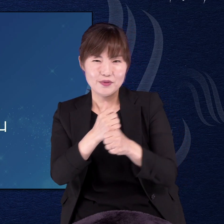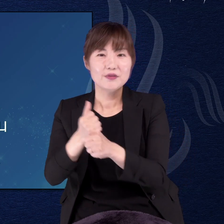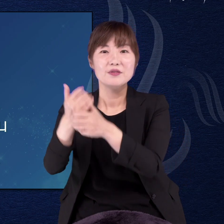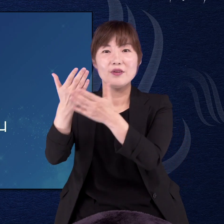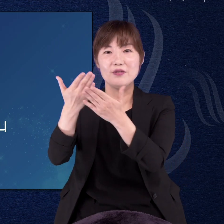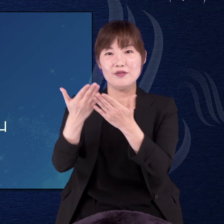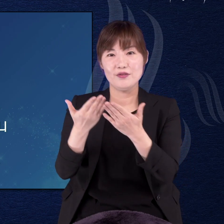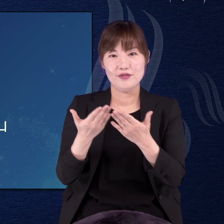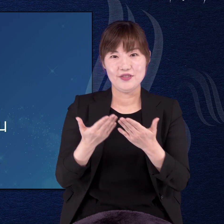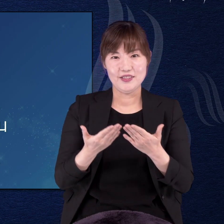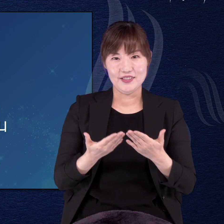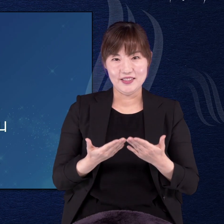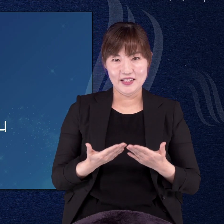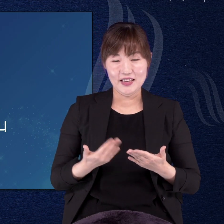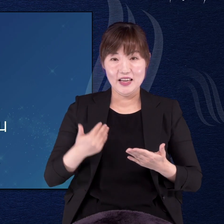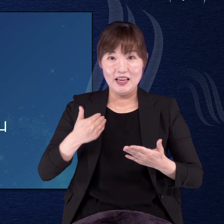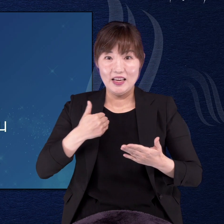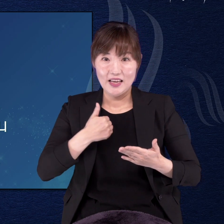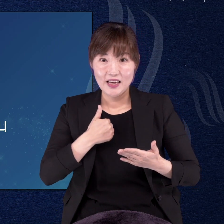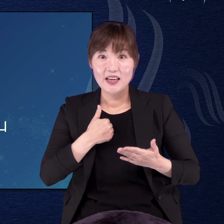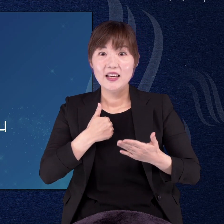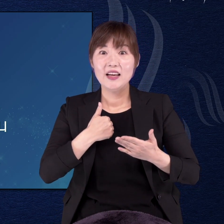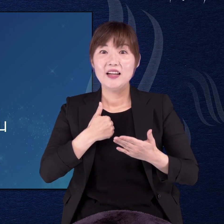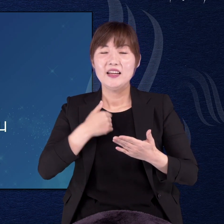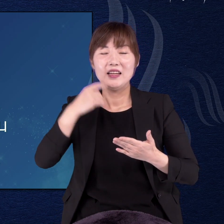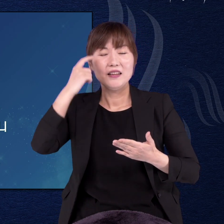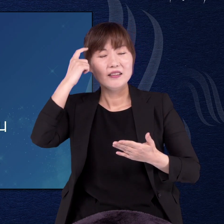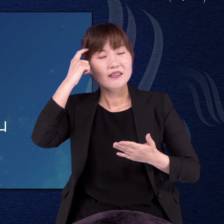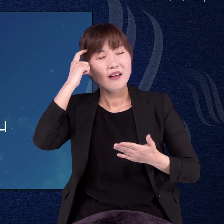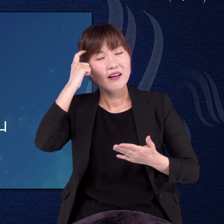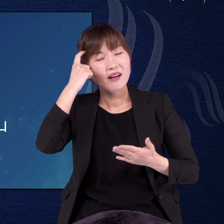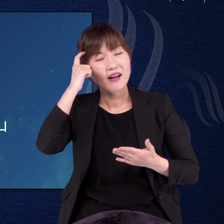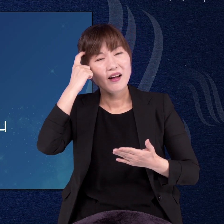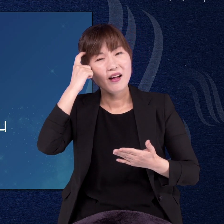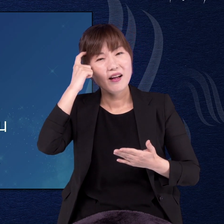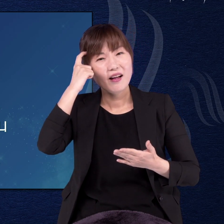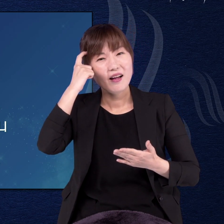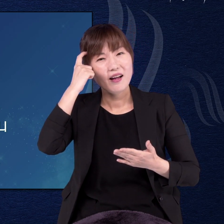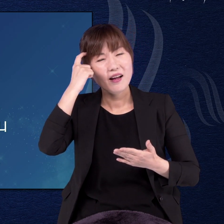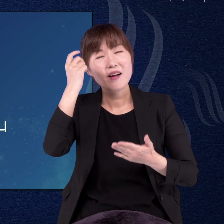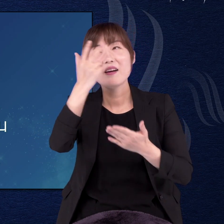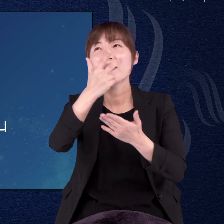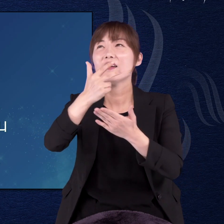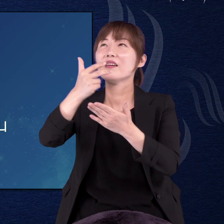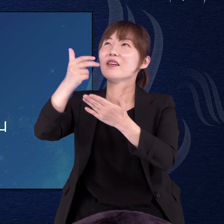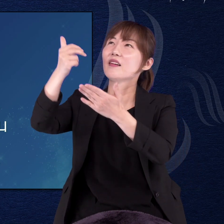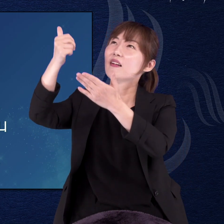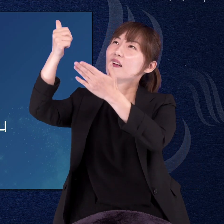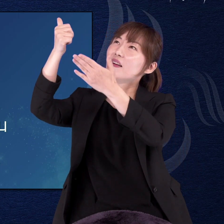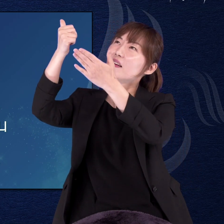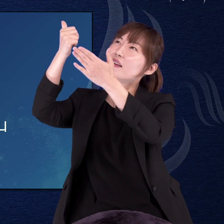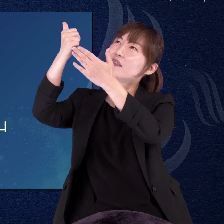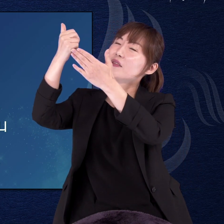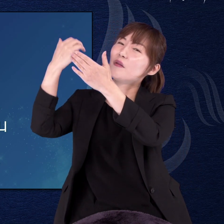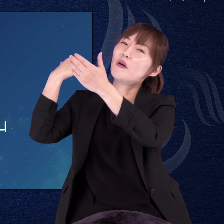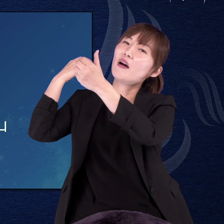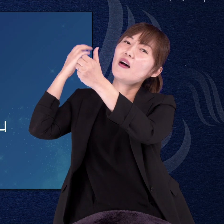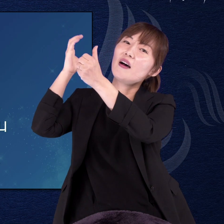붙드시니 내 생각을 주께로